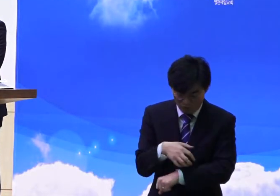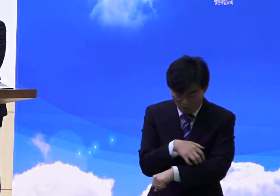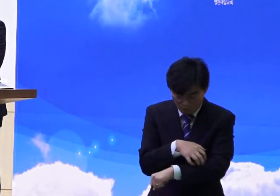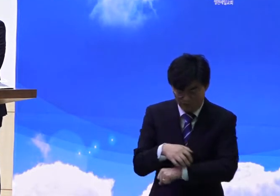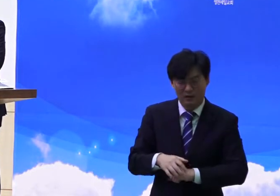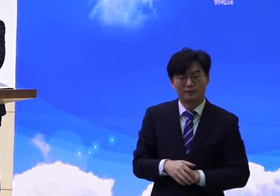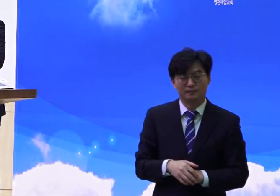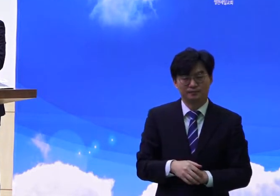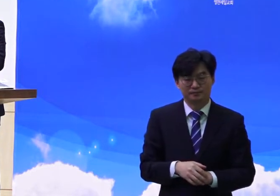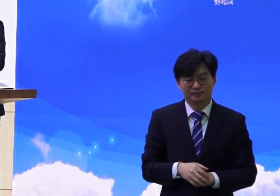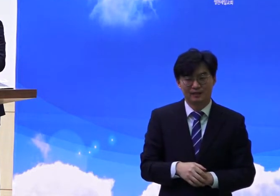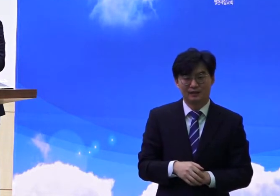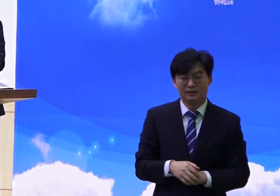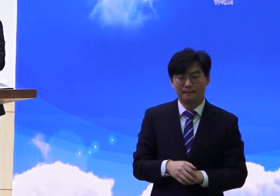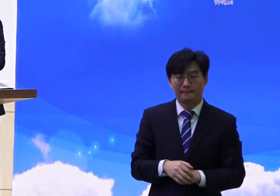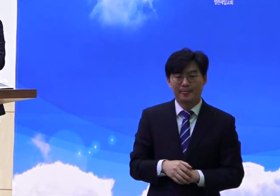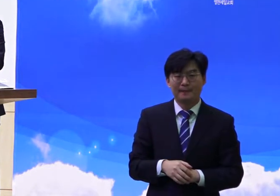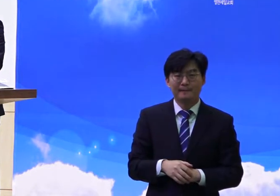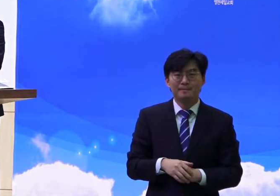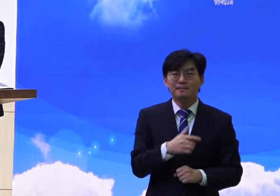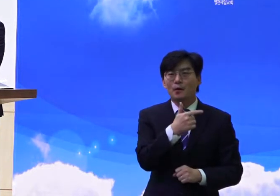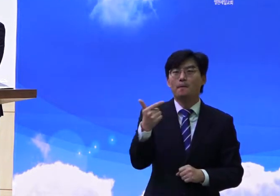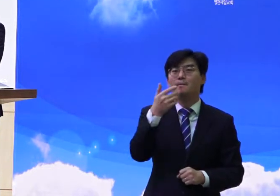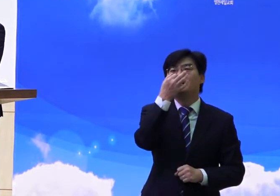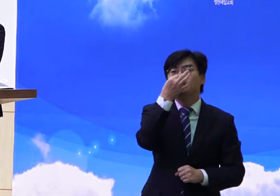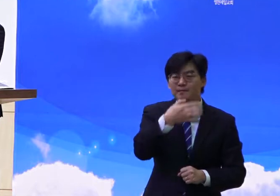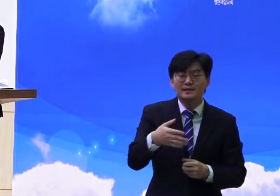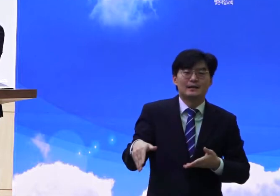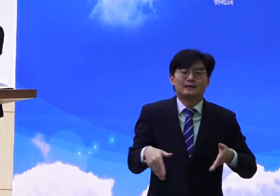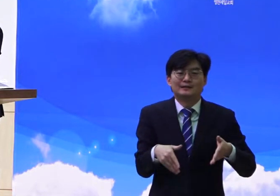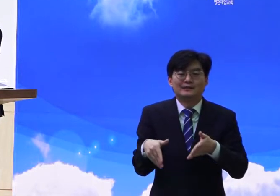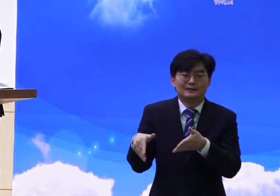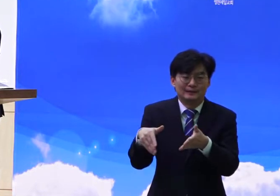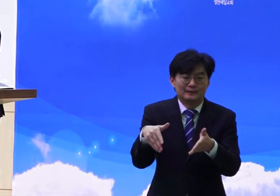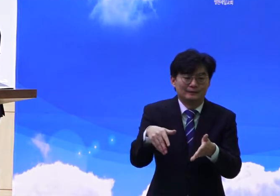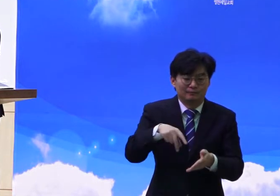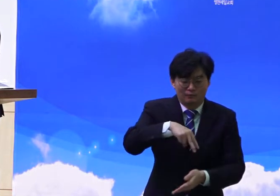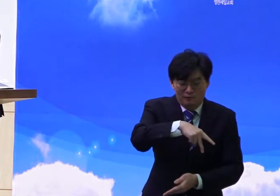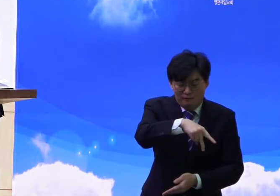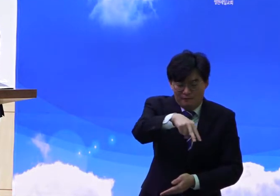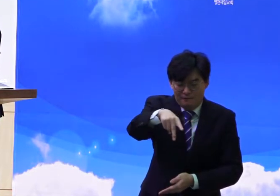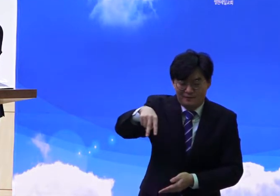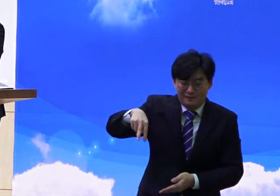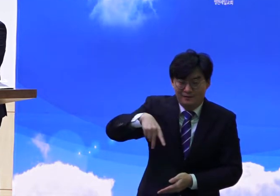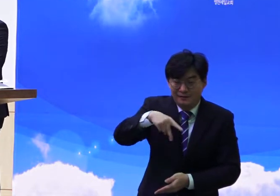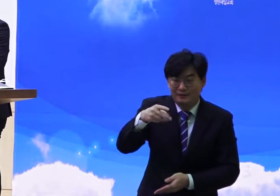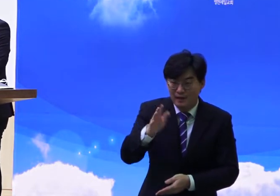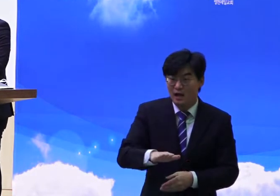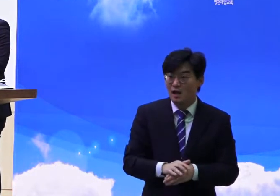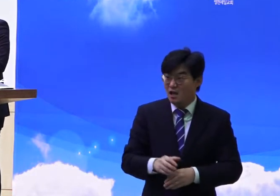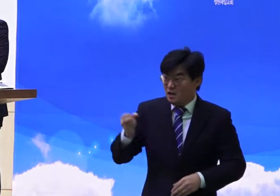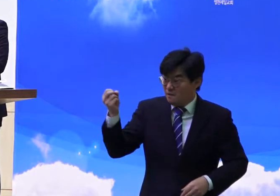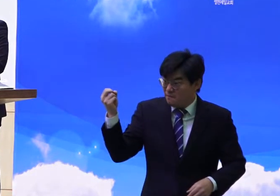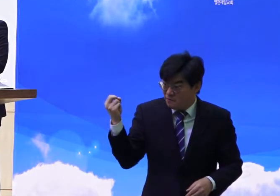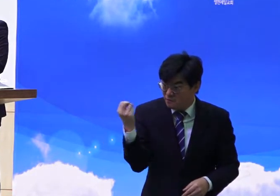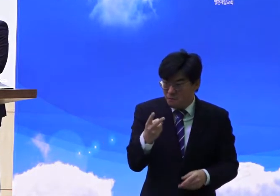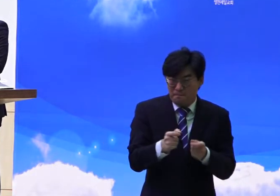그들이 지금은 이제는 하나님께서 쉬운 길을 주시겠지 했는데 여전히 힘들고 어려운 다시 그 길을 우회해서 가야 했던